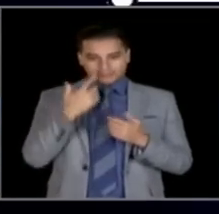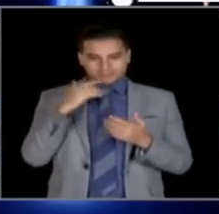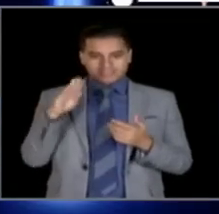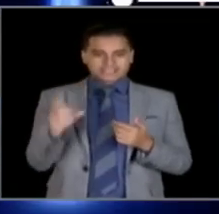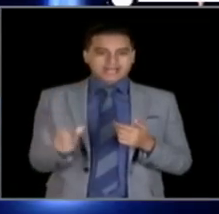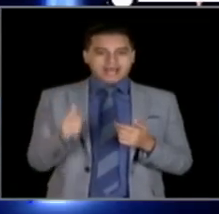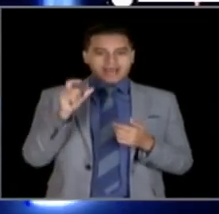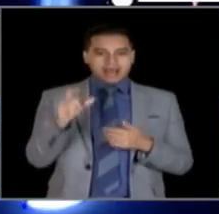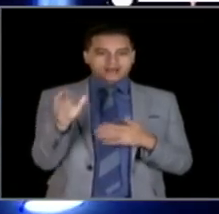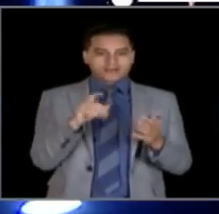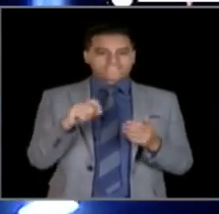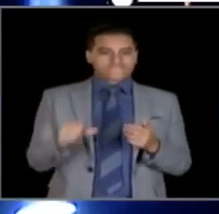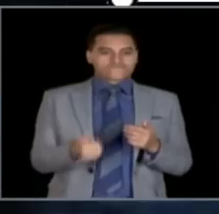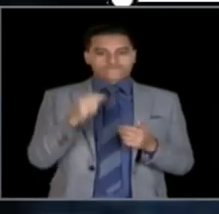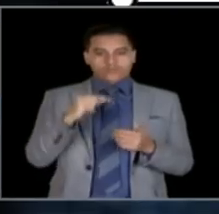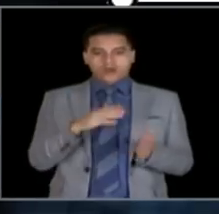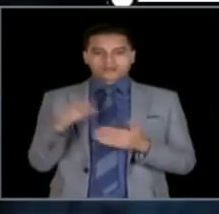أو ناقص 5،